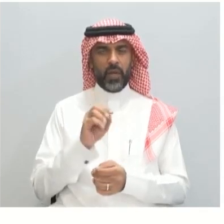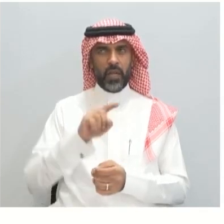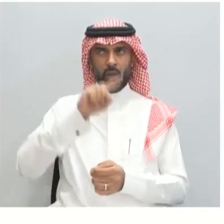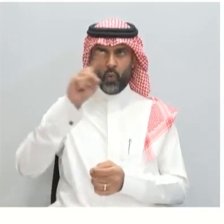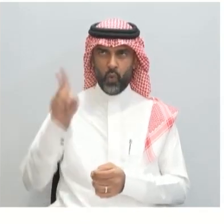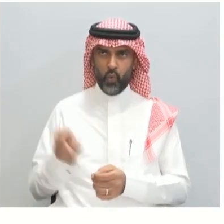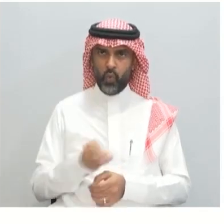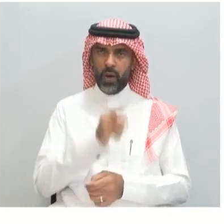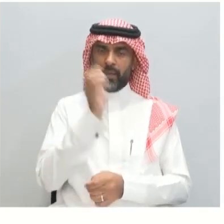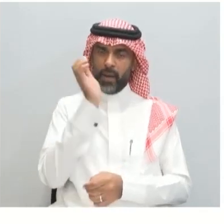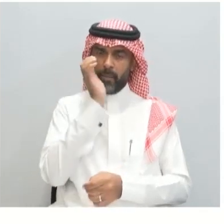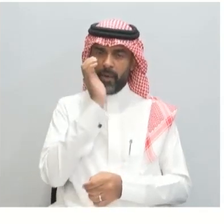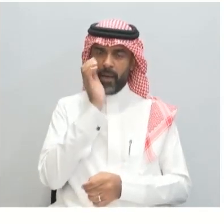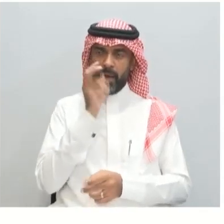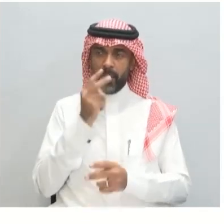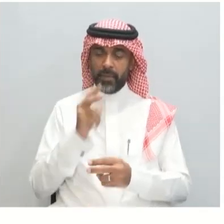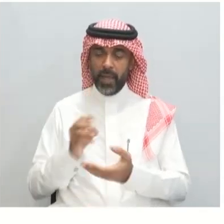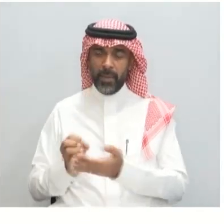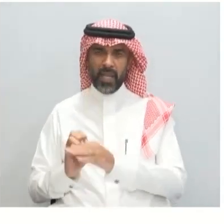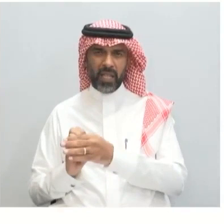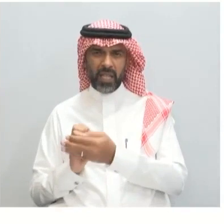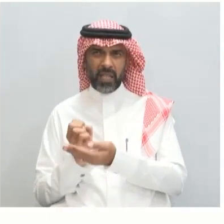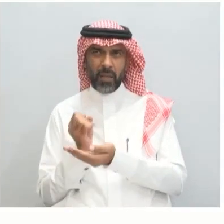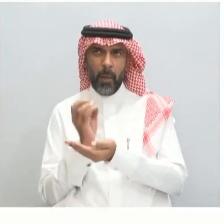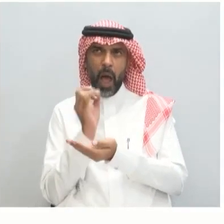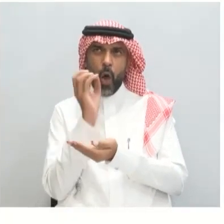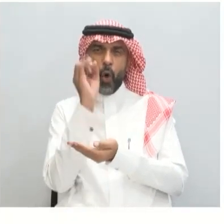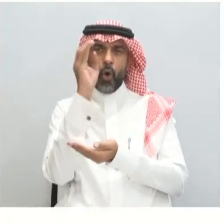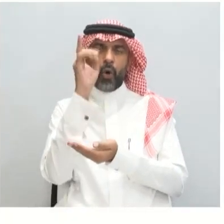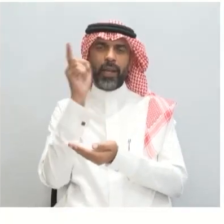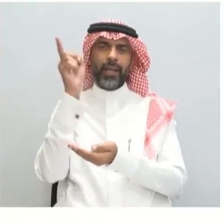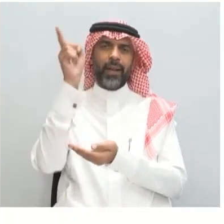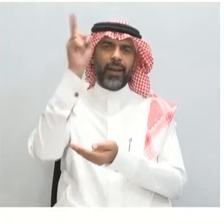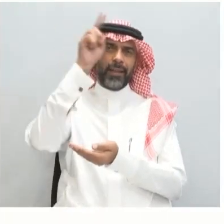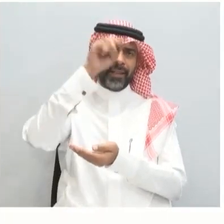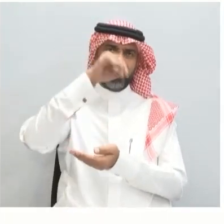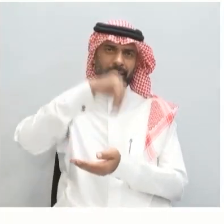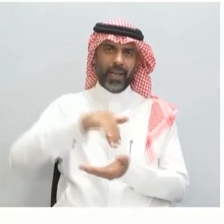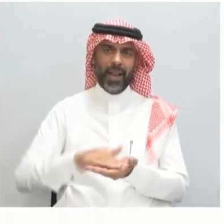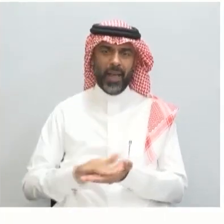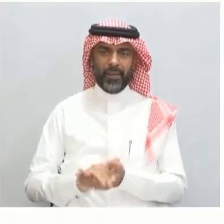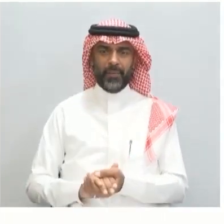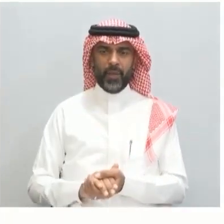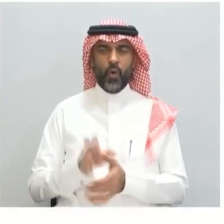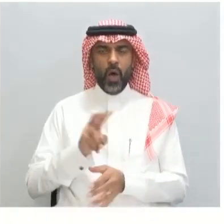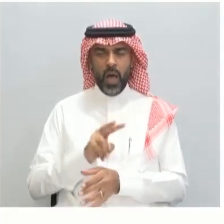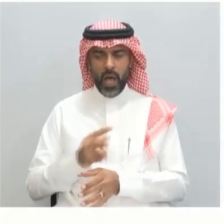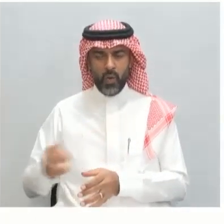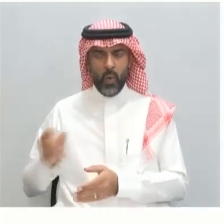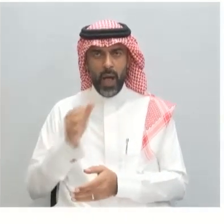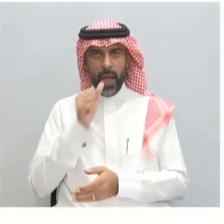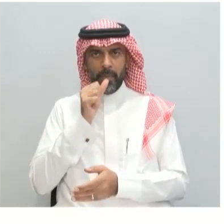الماء ابتداء من التبخر الى ان يرجع مره اخرى ومن ثم انواع المياه على سطح